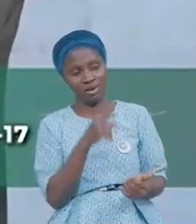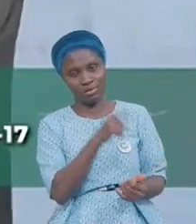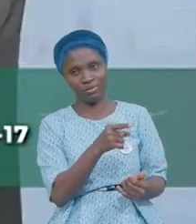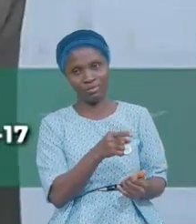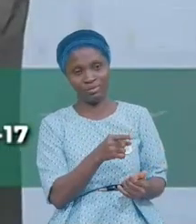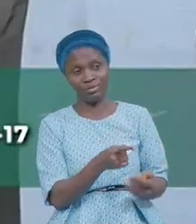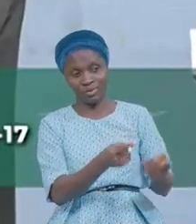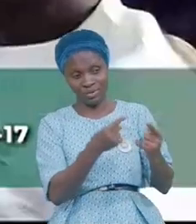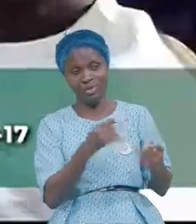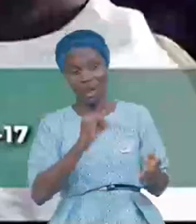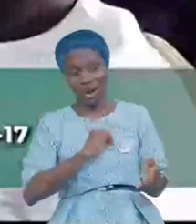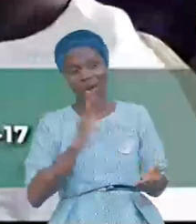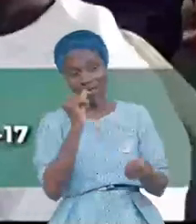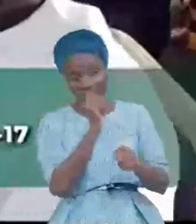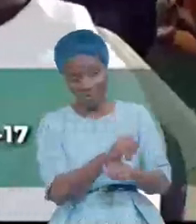je vais vaincre.